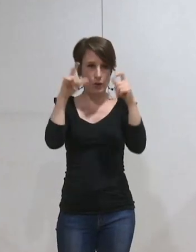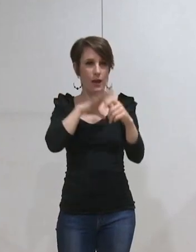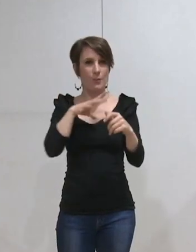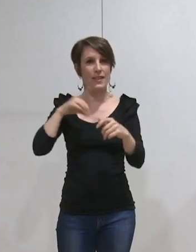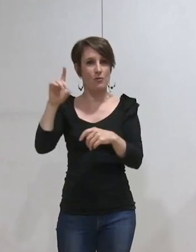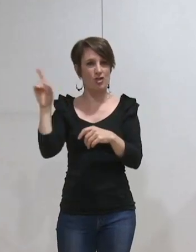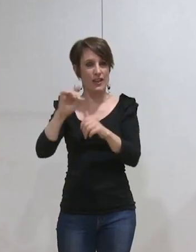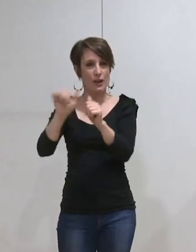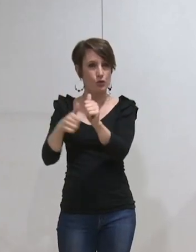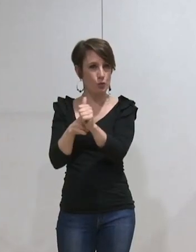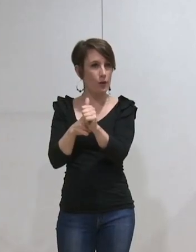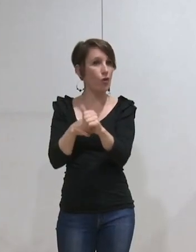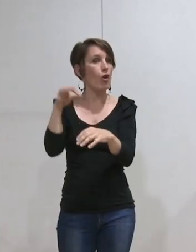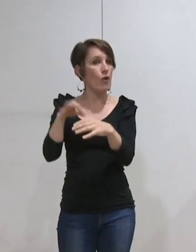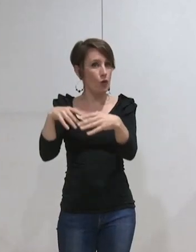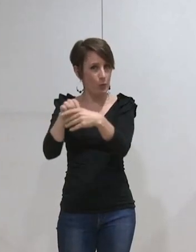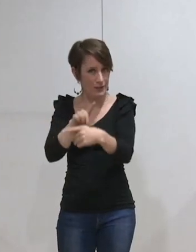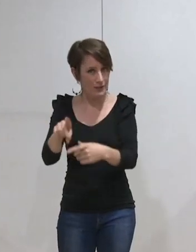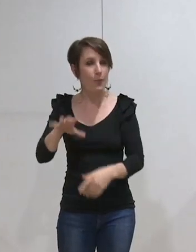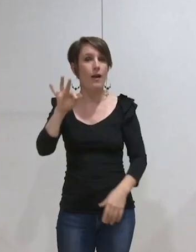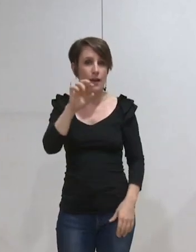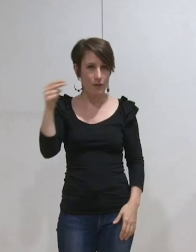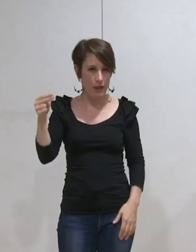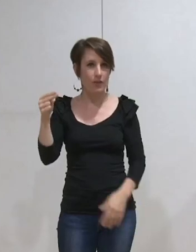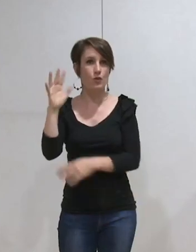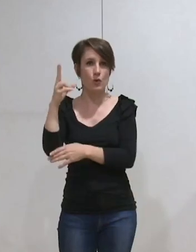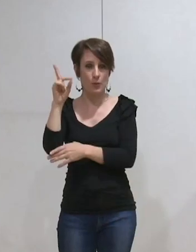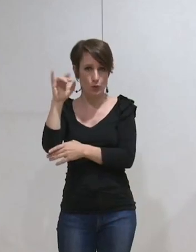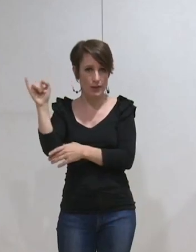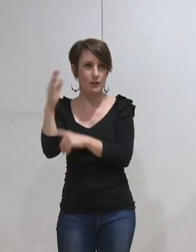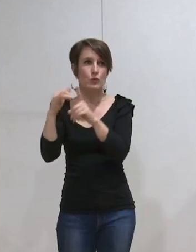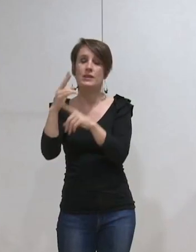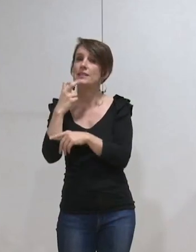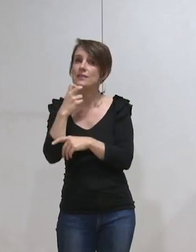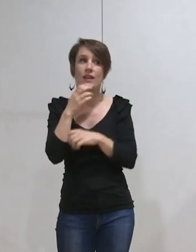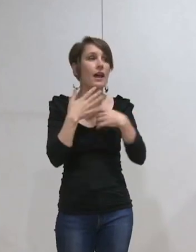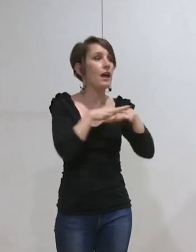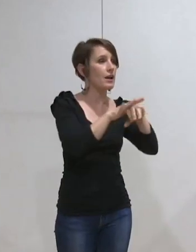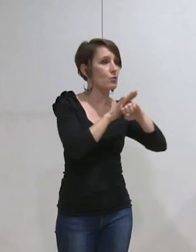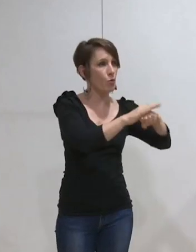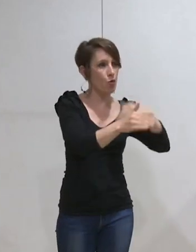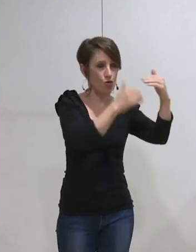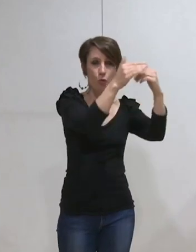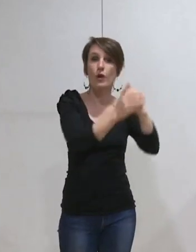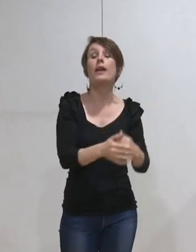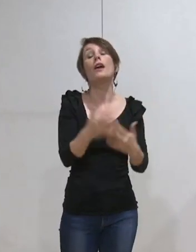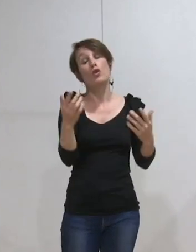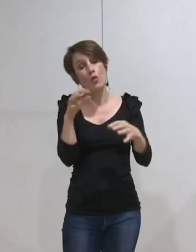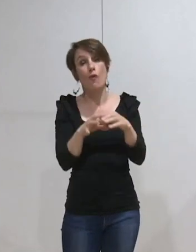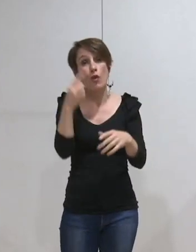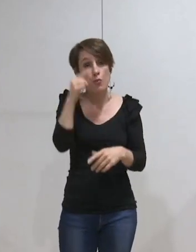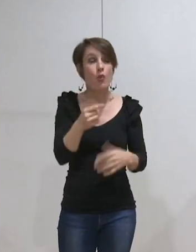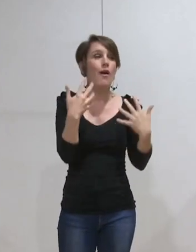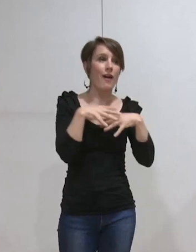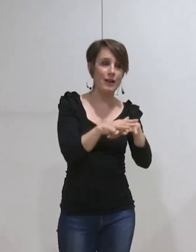suppléante qui ne prend pas part au vote Front national groupe umpudi société civile rassemblement de gauche et de progrès et donc qui est pour